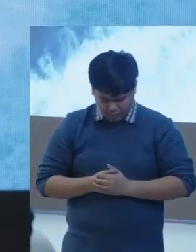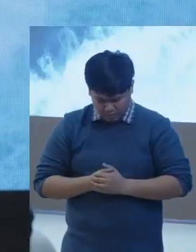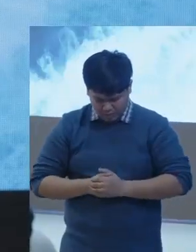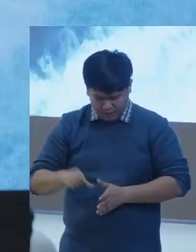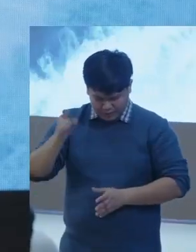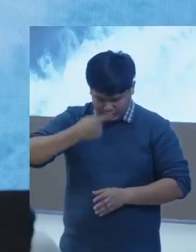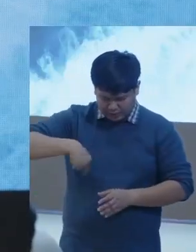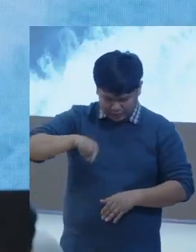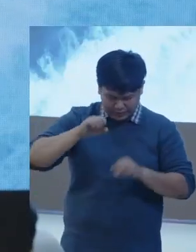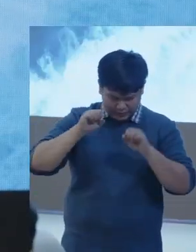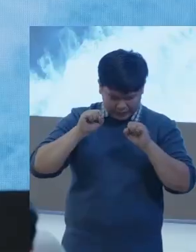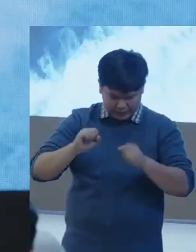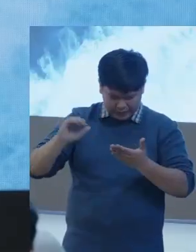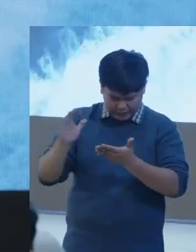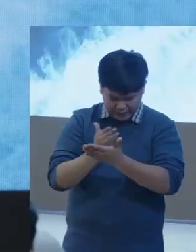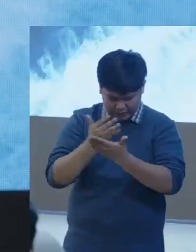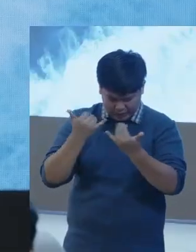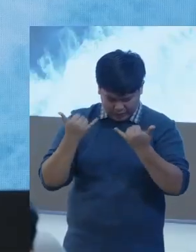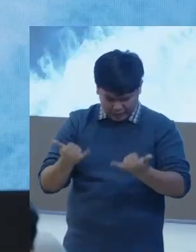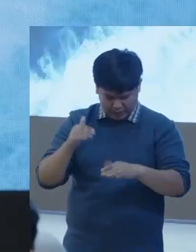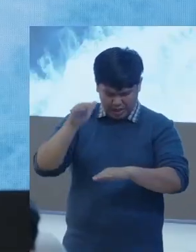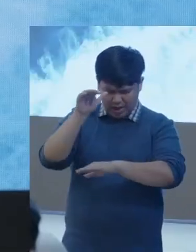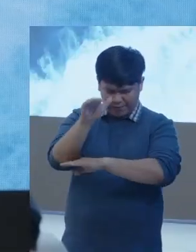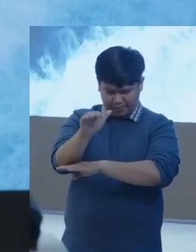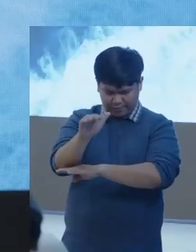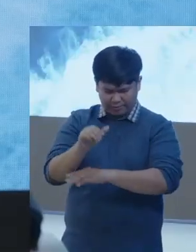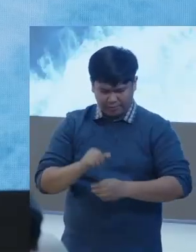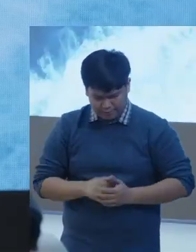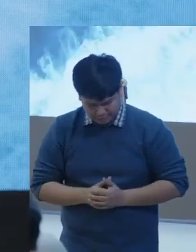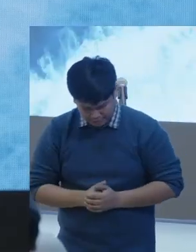na aming binahagi sa kanila ngayong hapong ito.